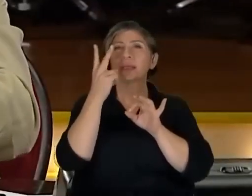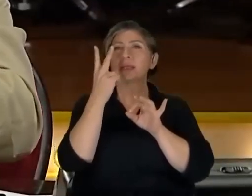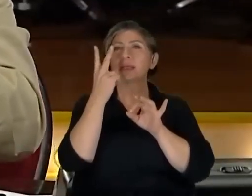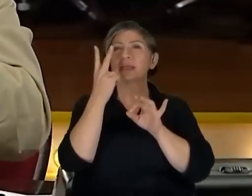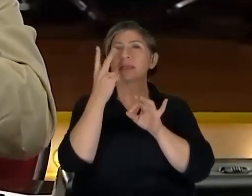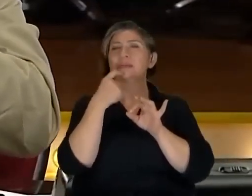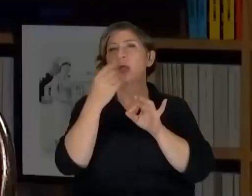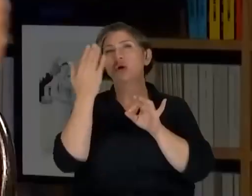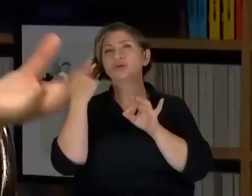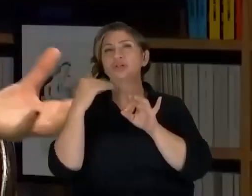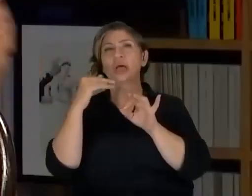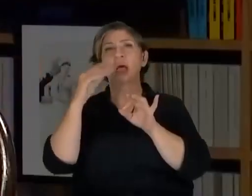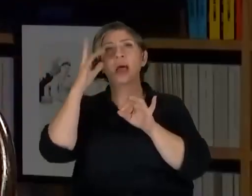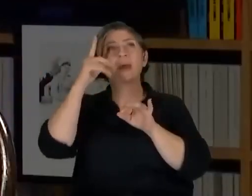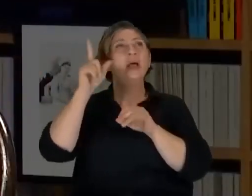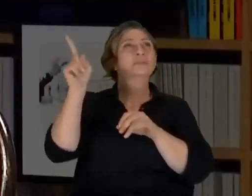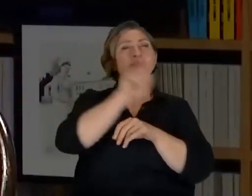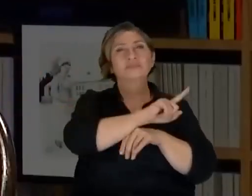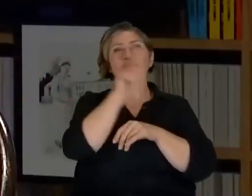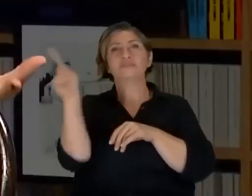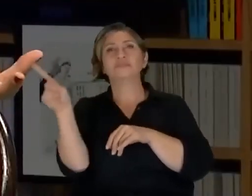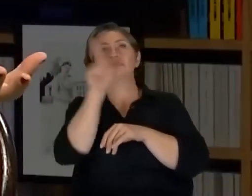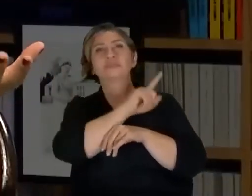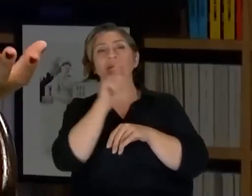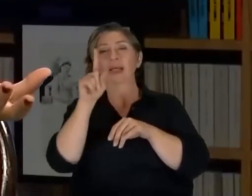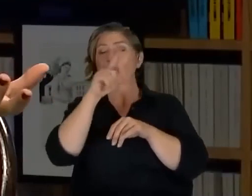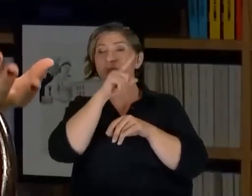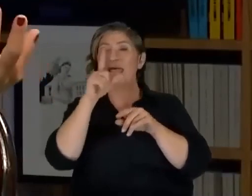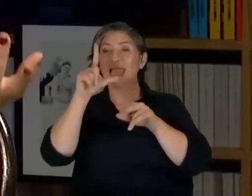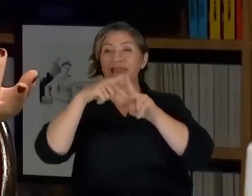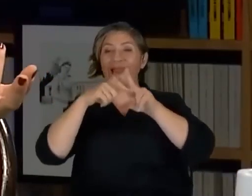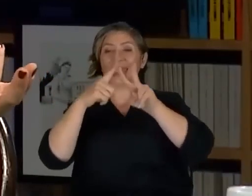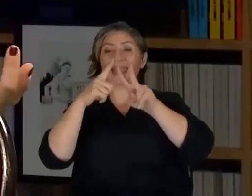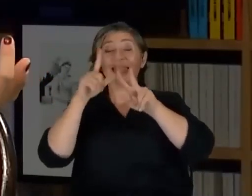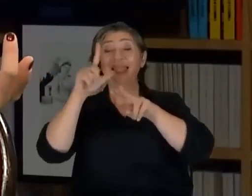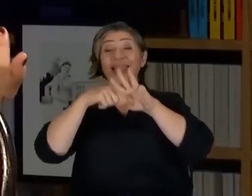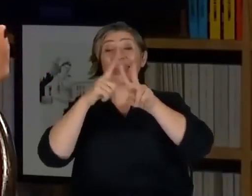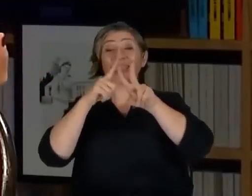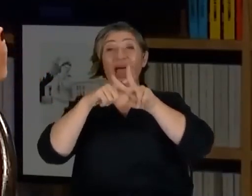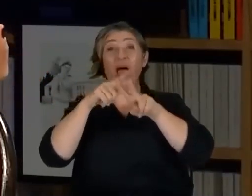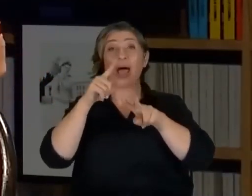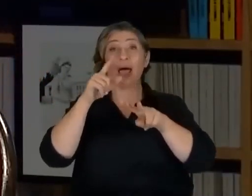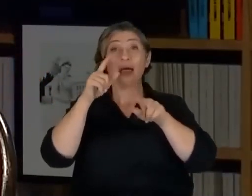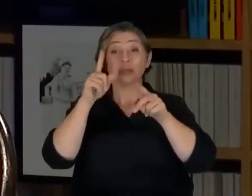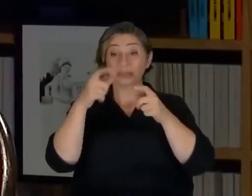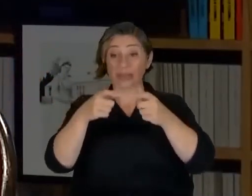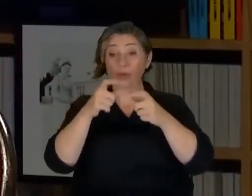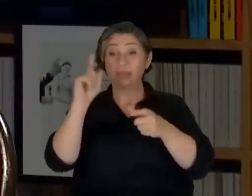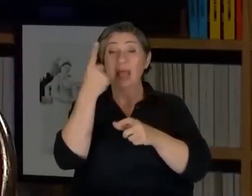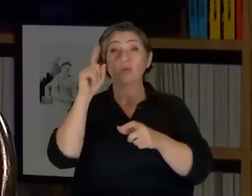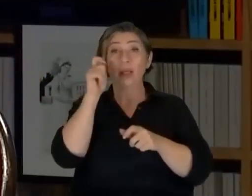sene önce bayağı bir Washington'a gittim geldim. Orada Lena diye çok süper bu bütün direktörlüğü yaptı